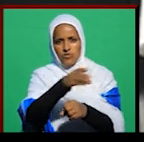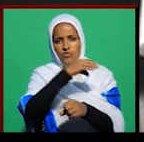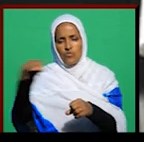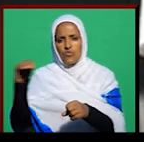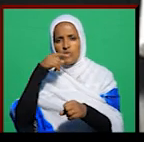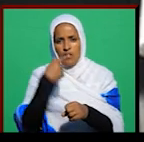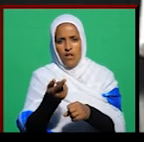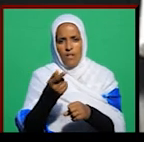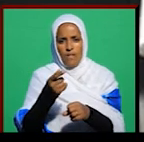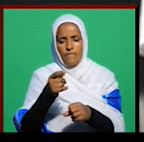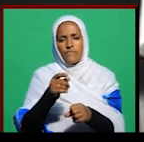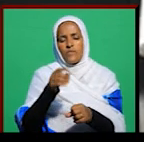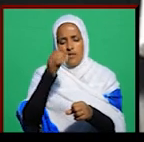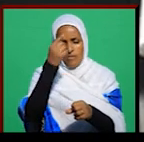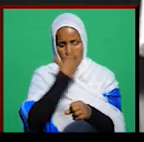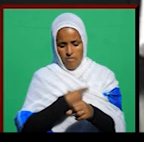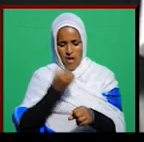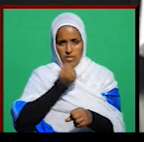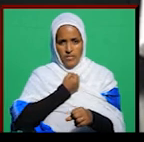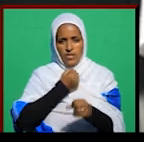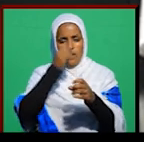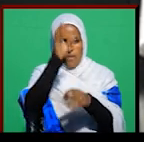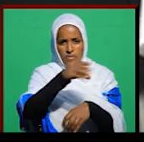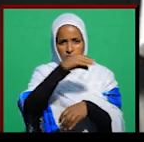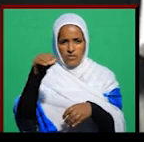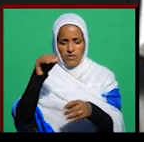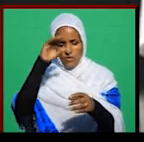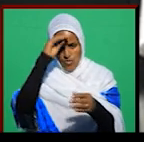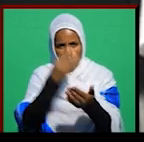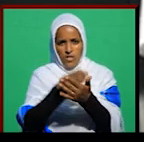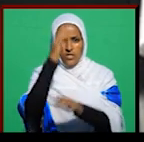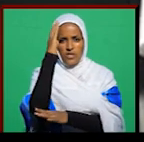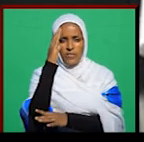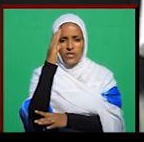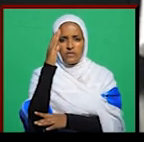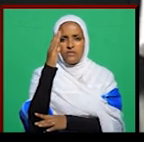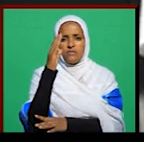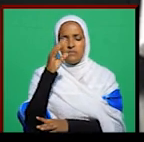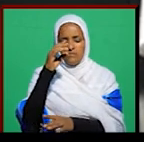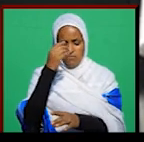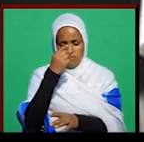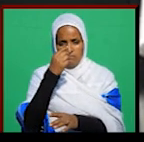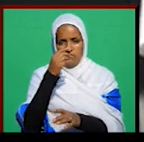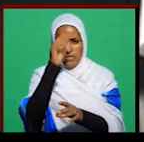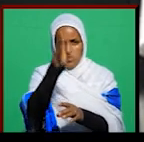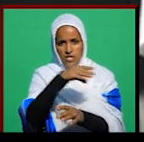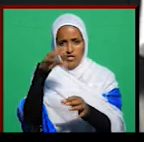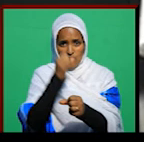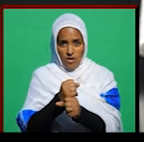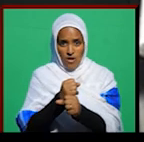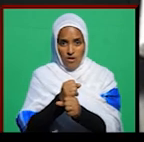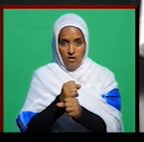ላይ ማይተብን መስቀል ብሎ ማለት ነው። የወልደ እግዚአብሔርን መስቀል ይዤ በስላሴ ስም አማትባለሁ። መስቀሉ የወልደ